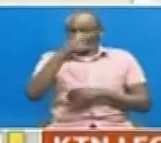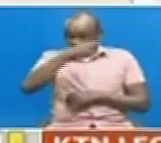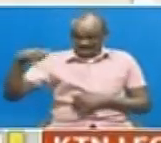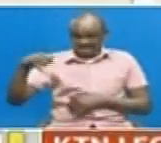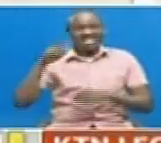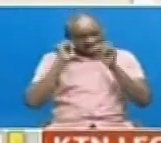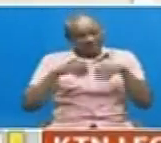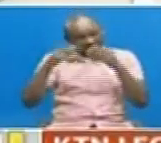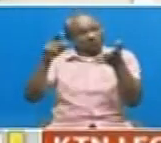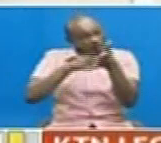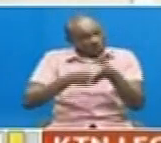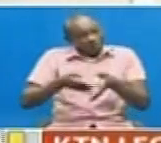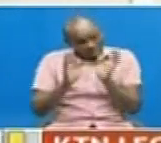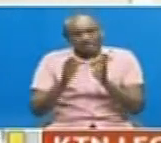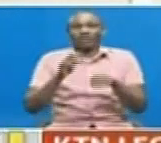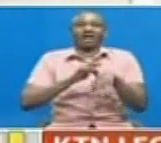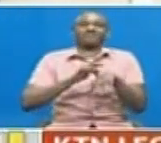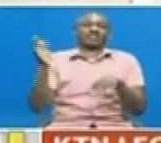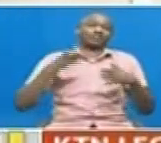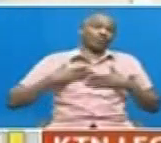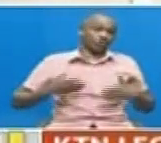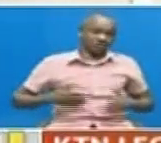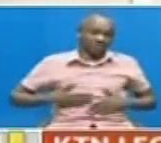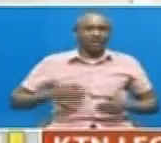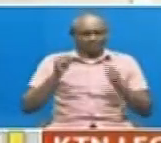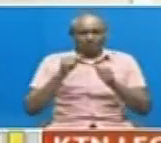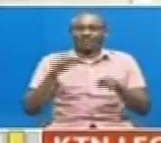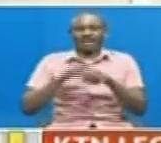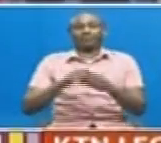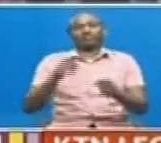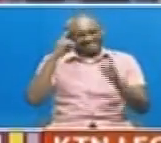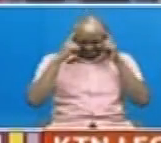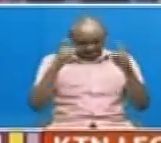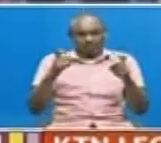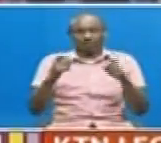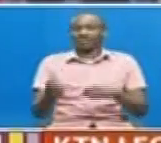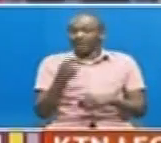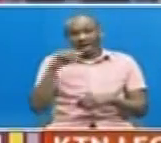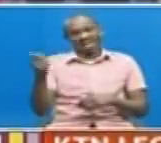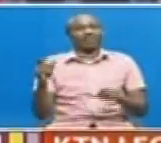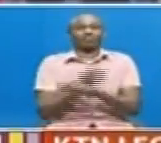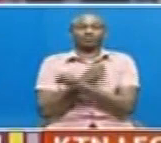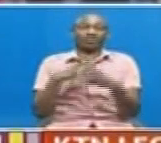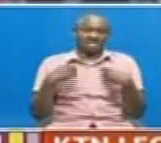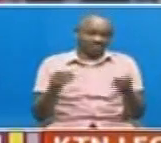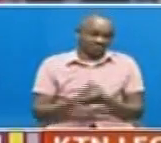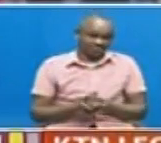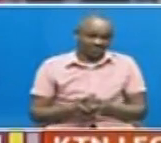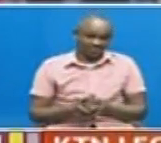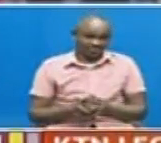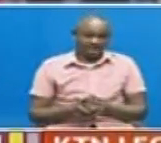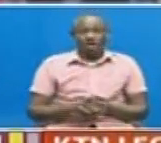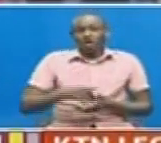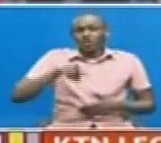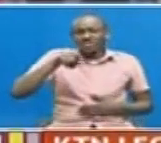atapewa kimakosa, basi inazua athari ya mwili kuwa sugu na dawa hizo. Antibiotic resistance in itself, because